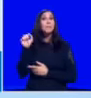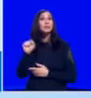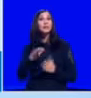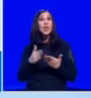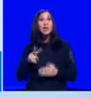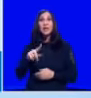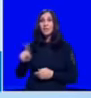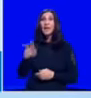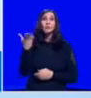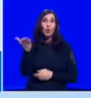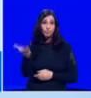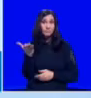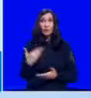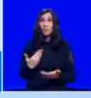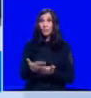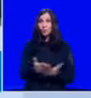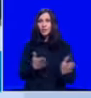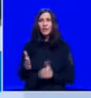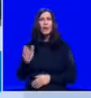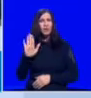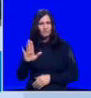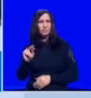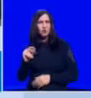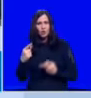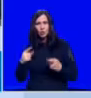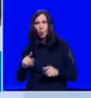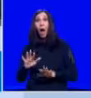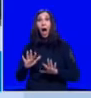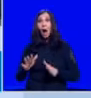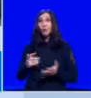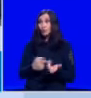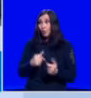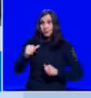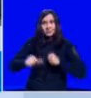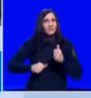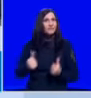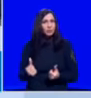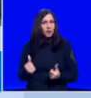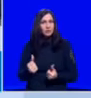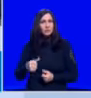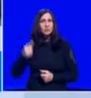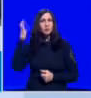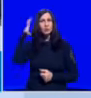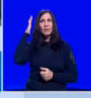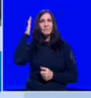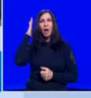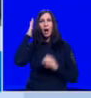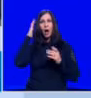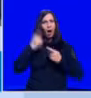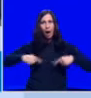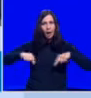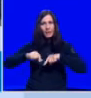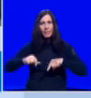То е от тяхната квота, то е сега, тяхно предложение. Вие обаче друго ми кажете. Ако сте толкова възмутен, че служебният кабинет се диктува